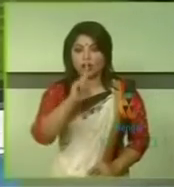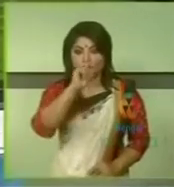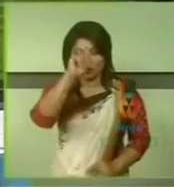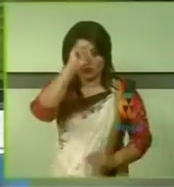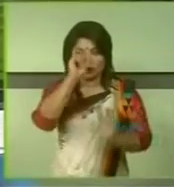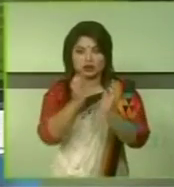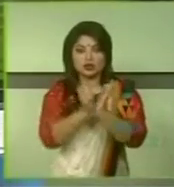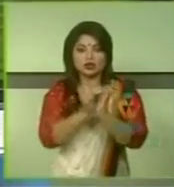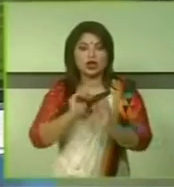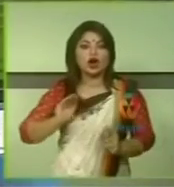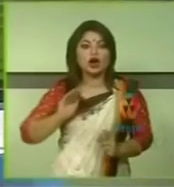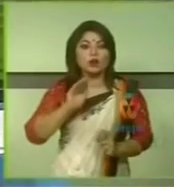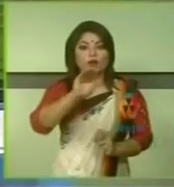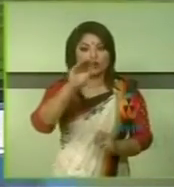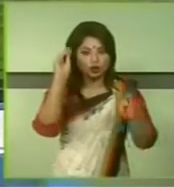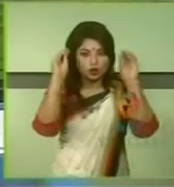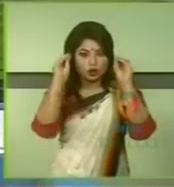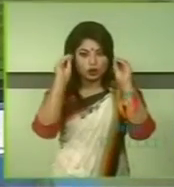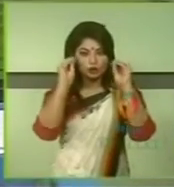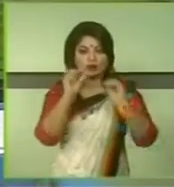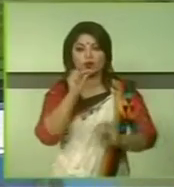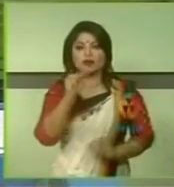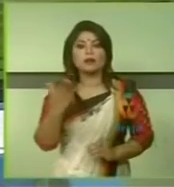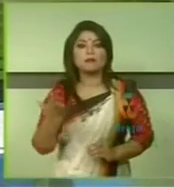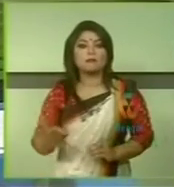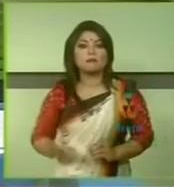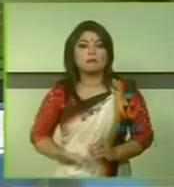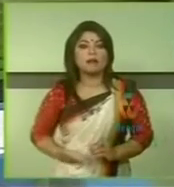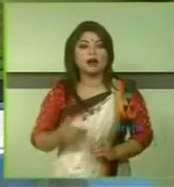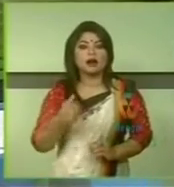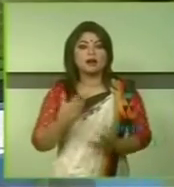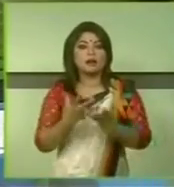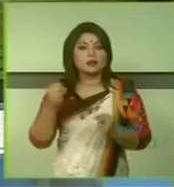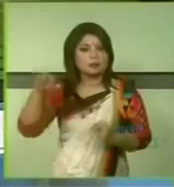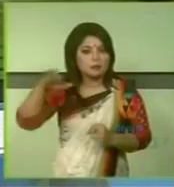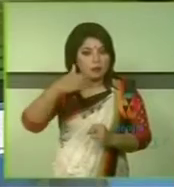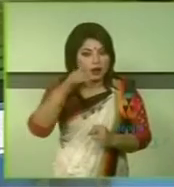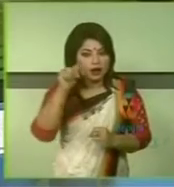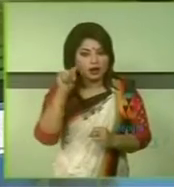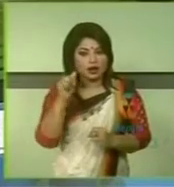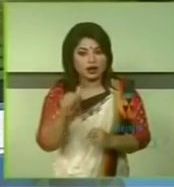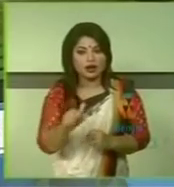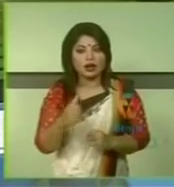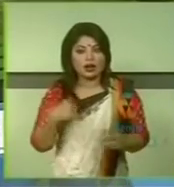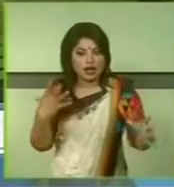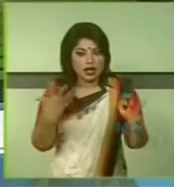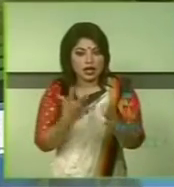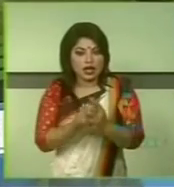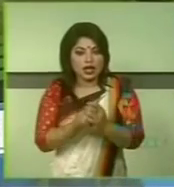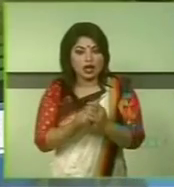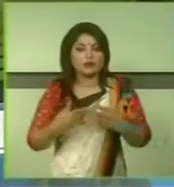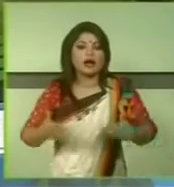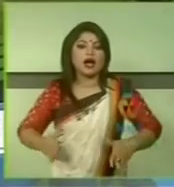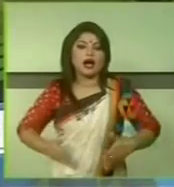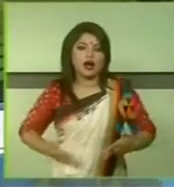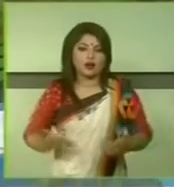প্রধানমন্ত্রীর পররাষ্ট্র বিষয়ক উপদেষ্টা ডক্টর গহর রিজভি বলেছেন, বাঙালি ও পাহাড়িরা যখন একসঙ্গে কোনো